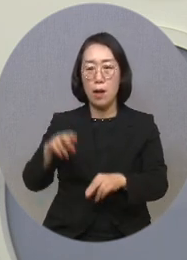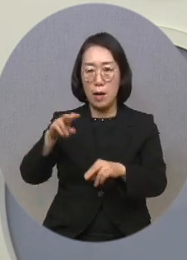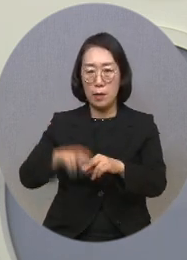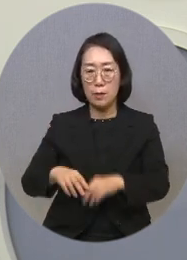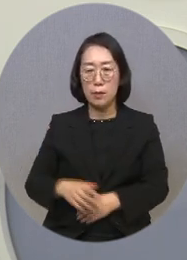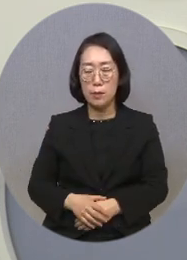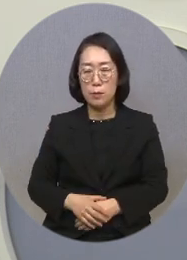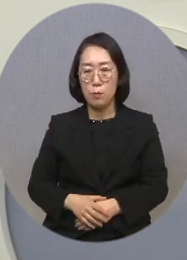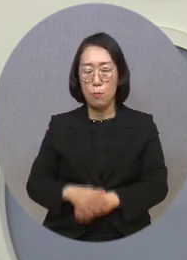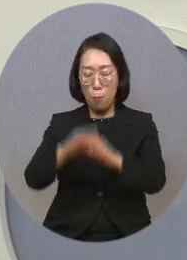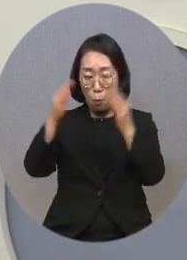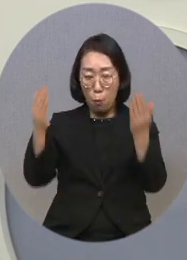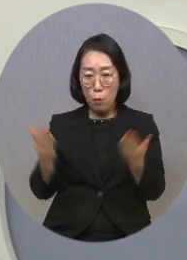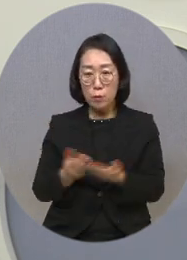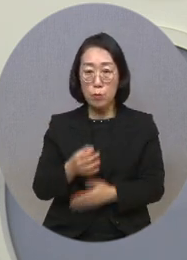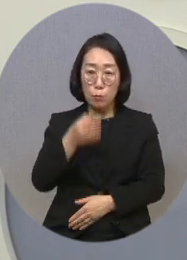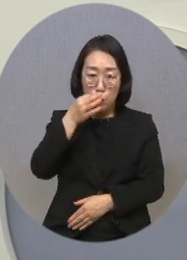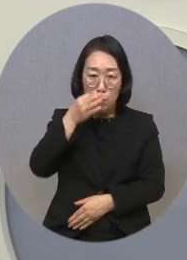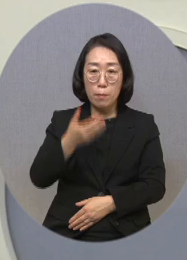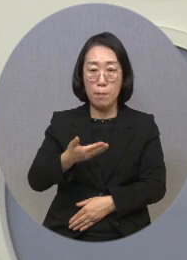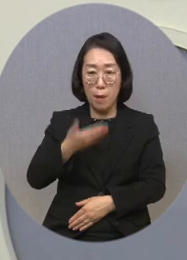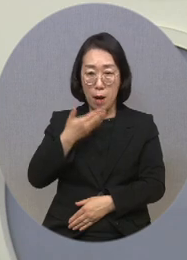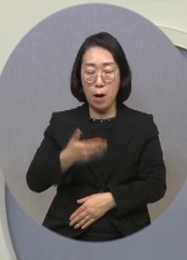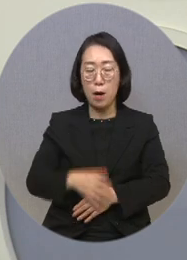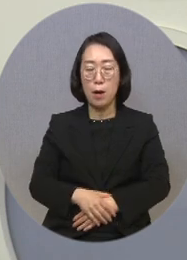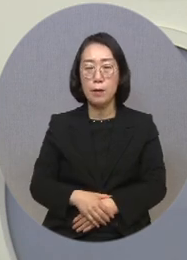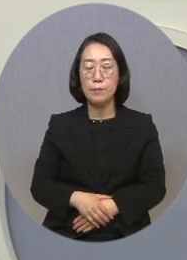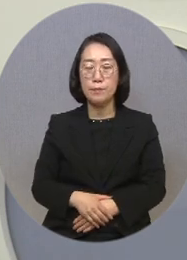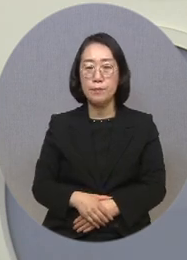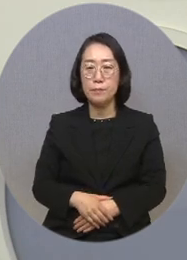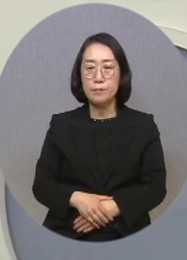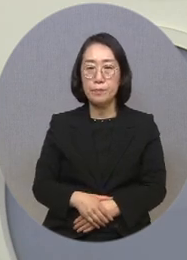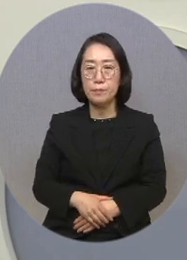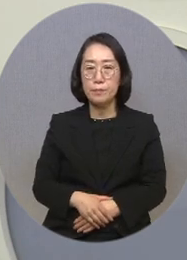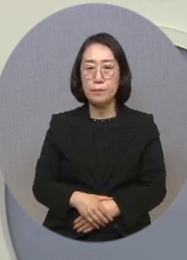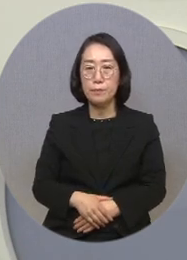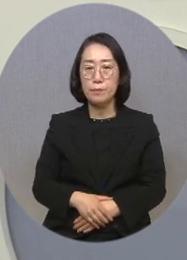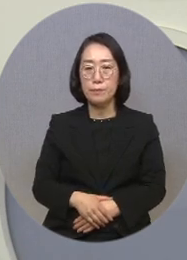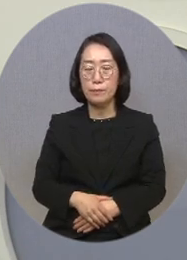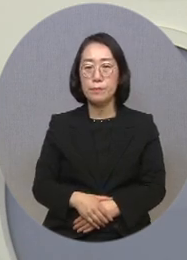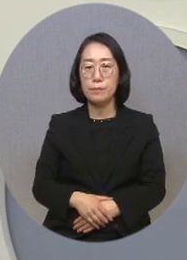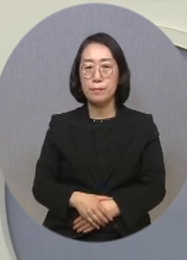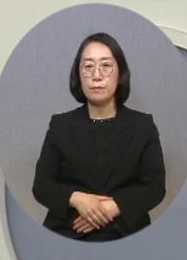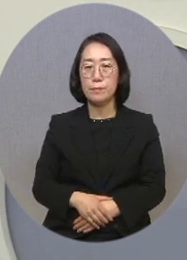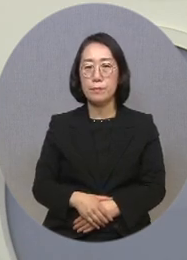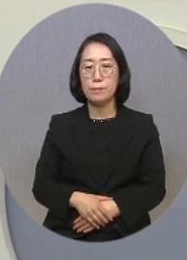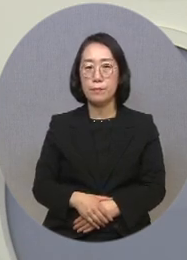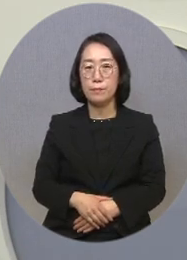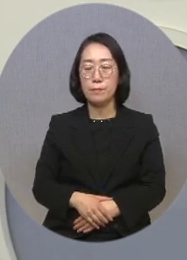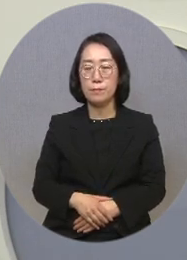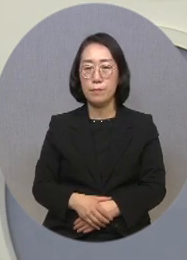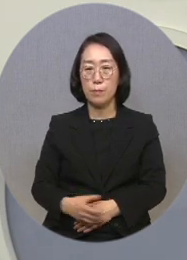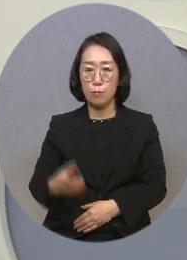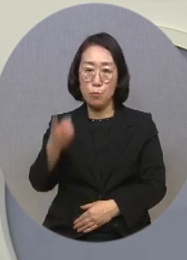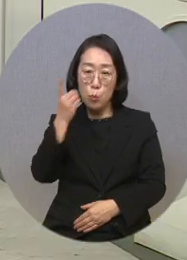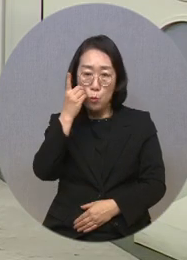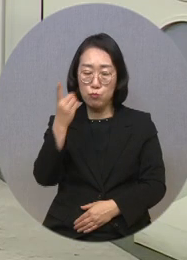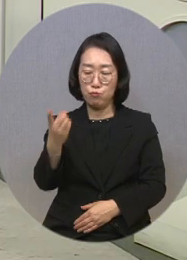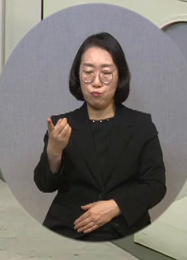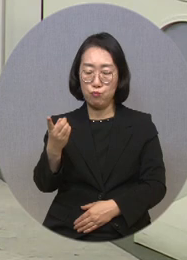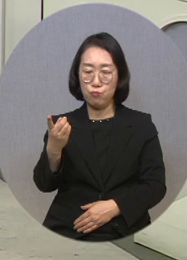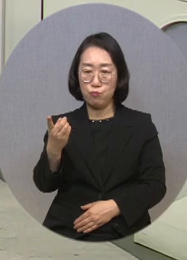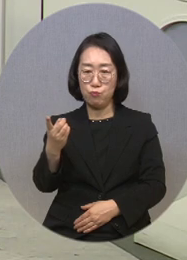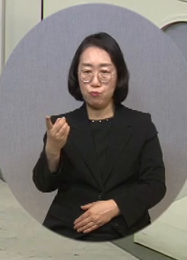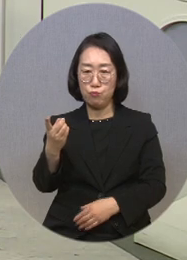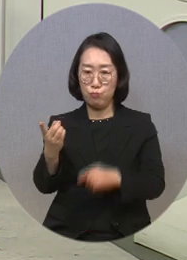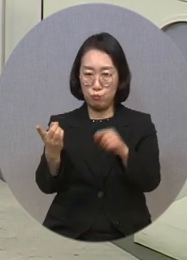세상을 다 볼 수 있고 뭐 이제 그런 시대가 이제 우리가 왔잖아요. 우리 스마트폰 하나 가지고도